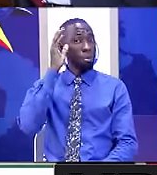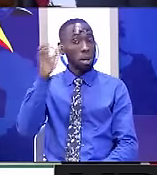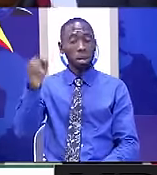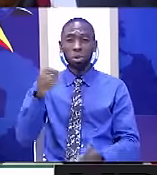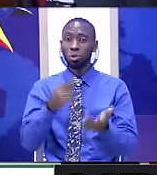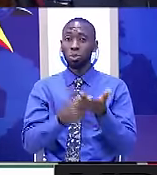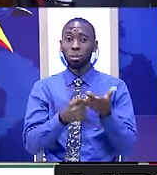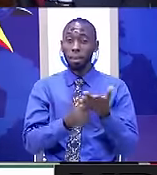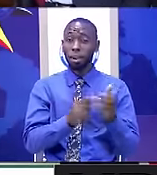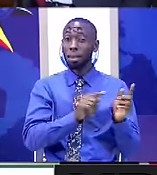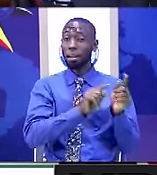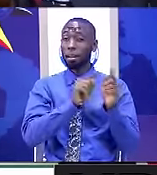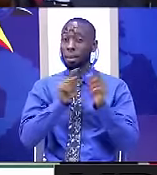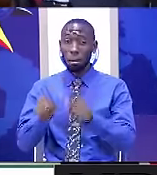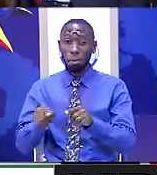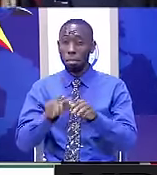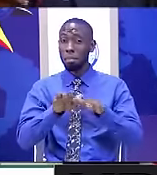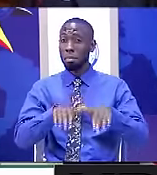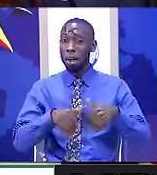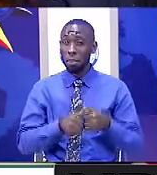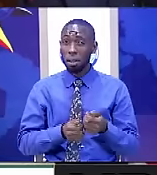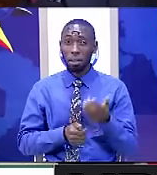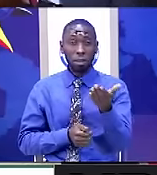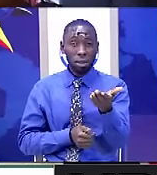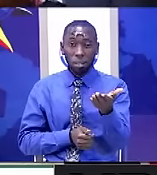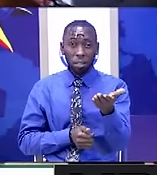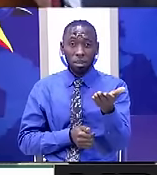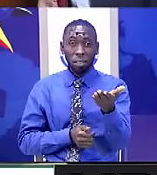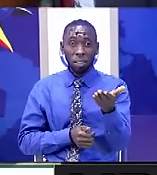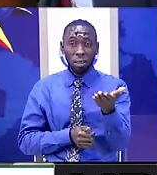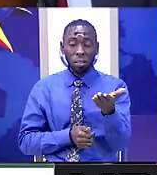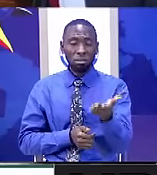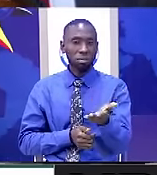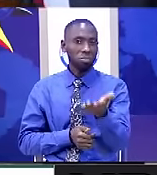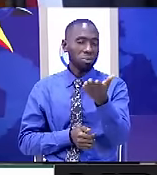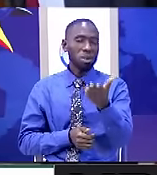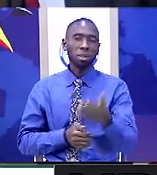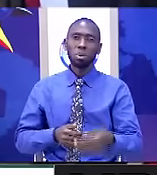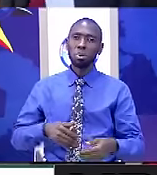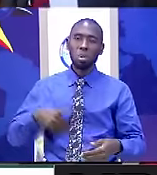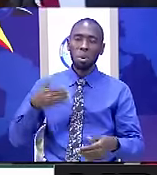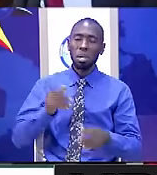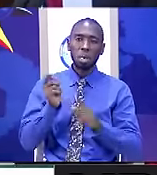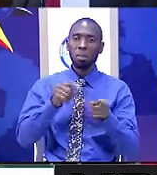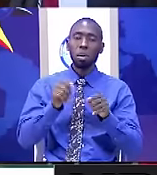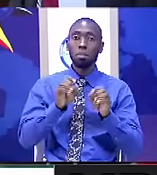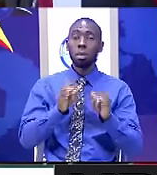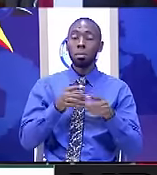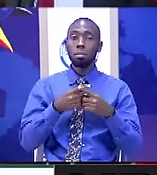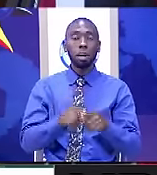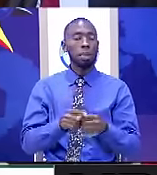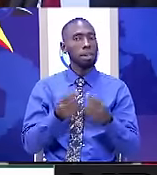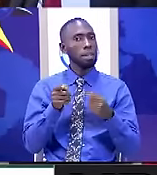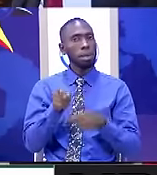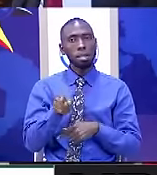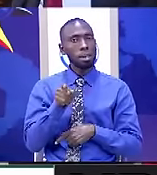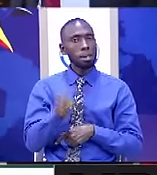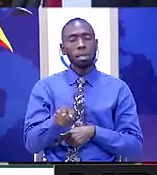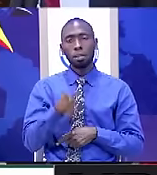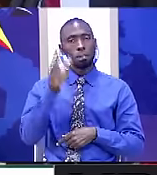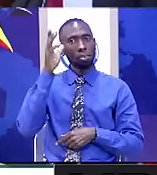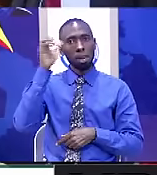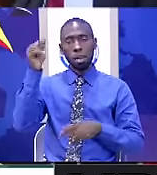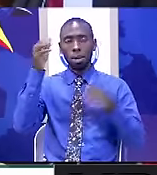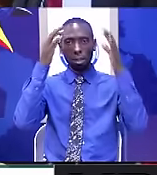ajja ku parliament ekitatera kulabika ajja ku parliament okumukungubagira Cecilia ono okusinziira ku babaka speaker n'abalala bonna